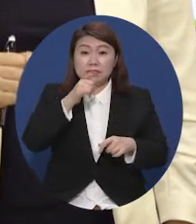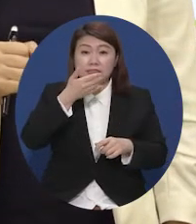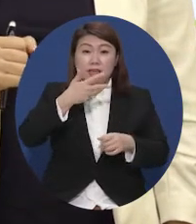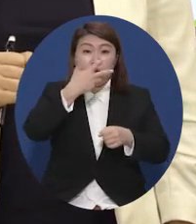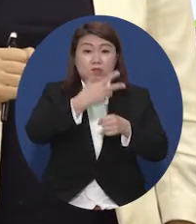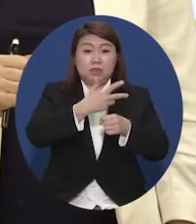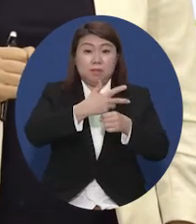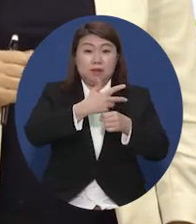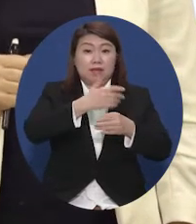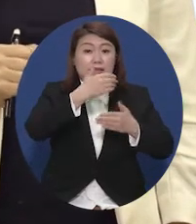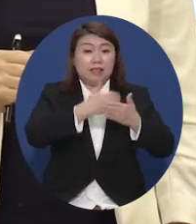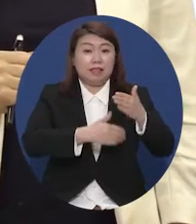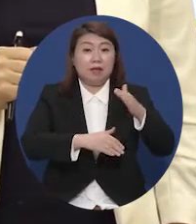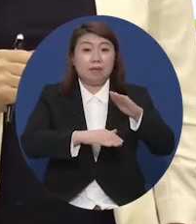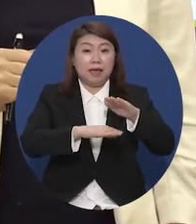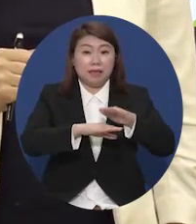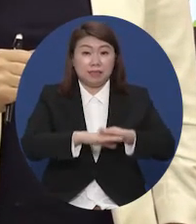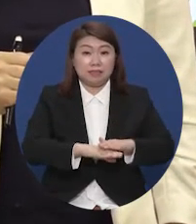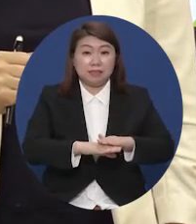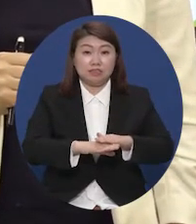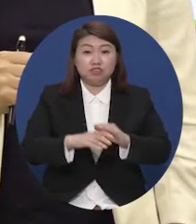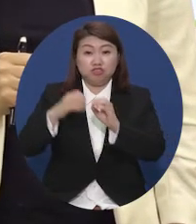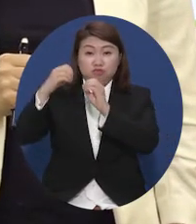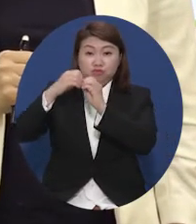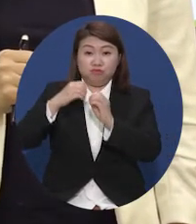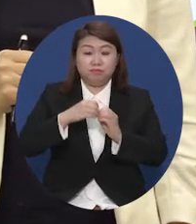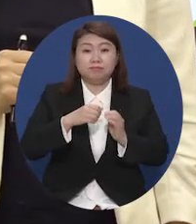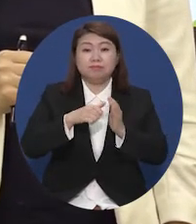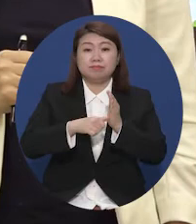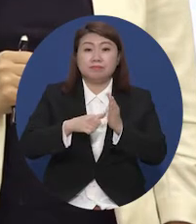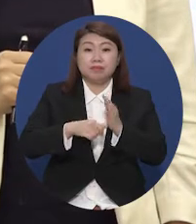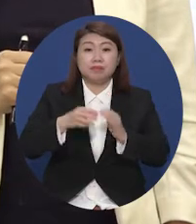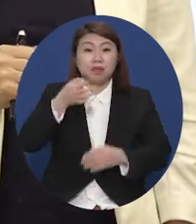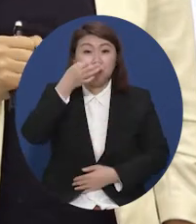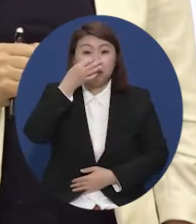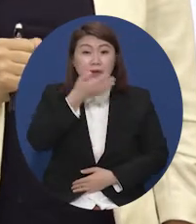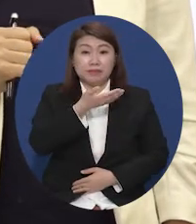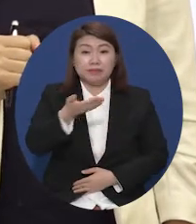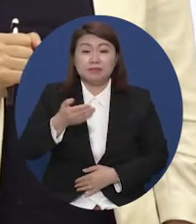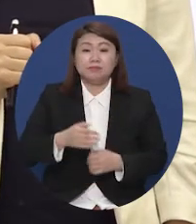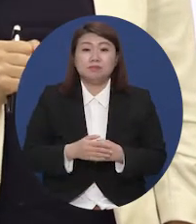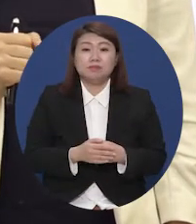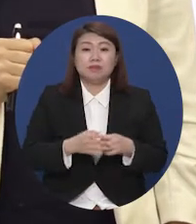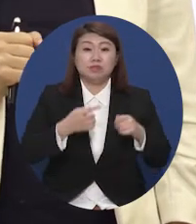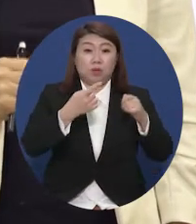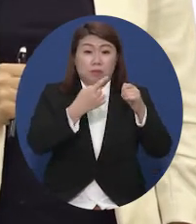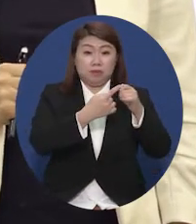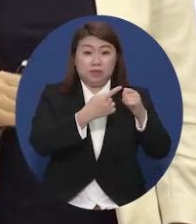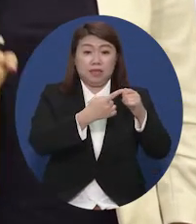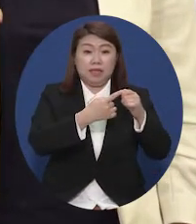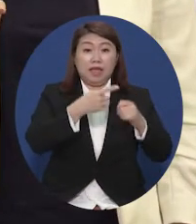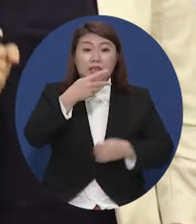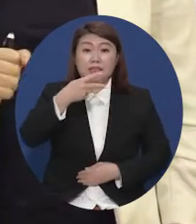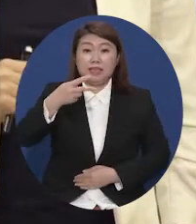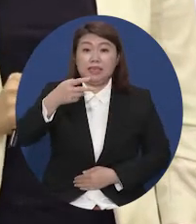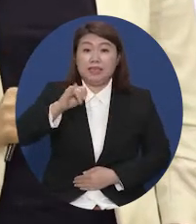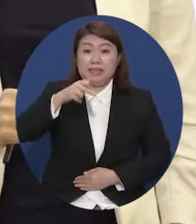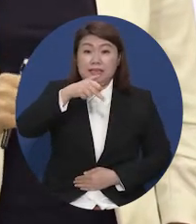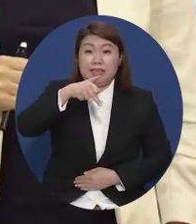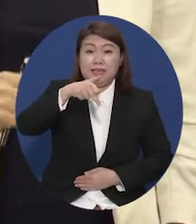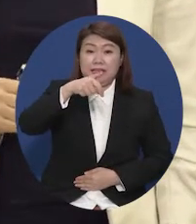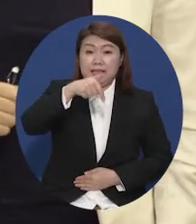과테말라에 남겨져 있는 마야 유적들을 살펴보도록 하겠습니다 첫 번째 도시는요 마야 최대 도시